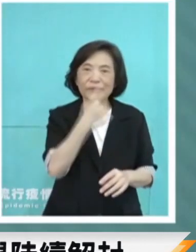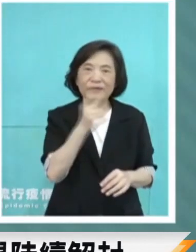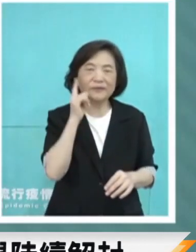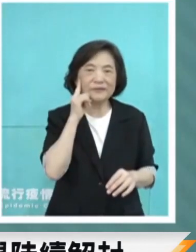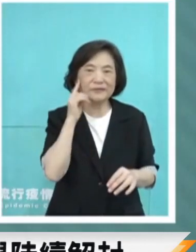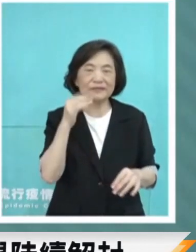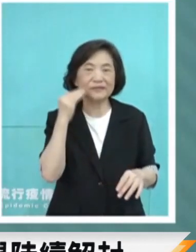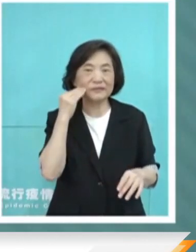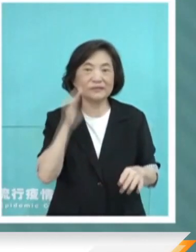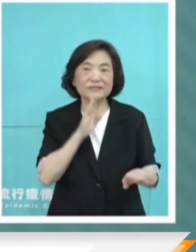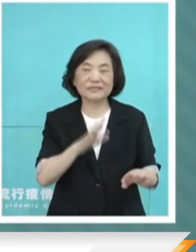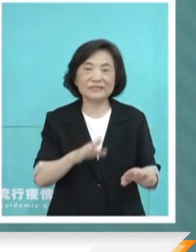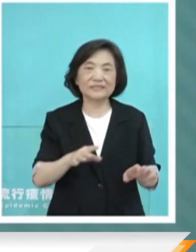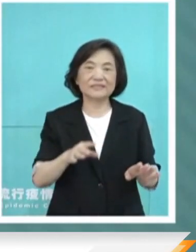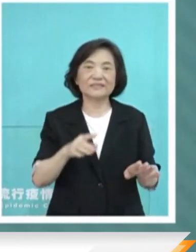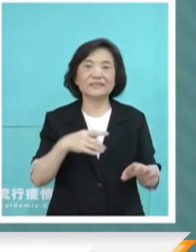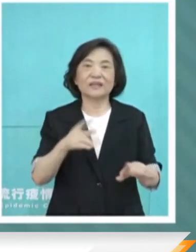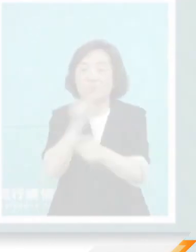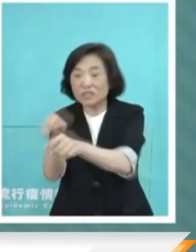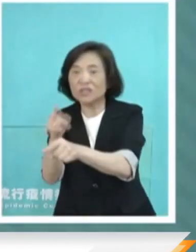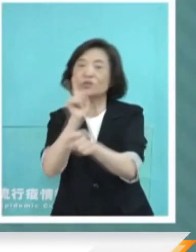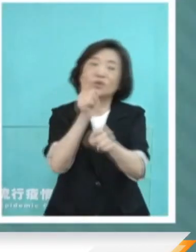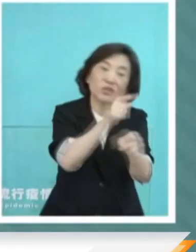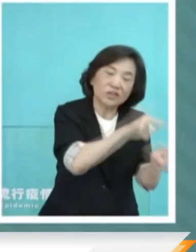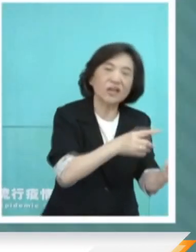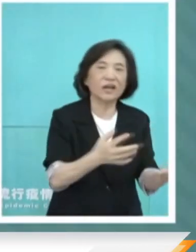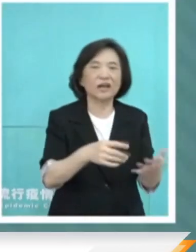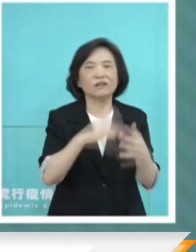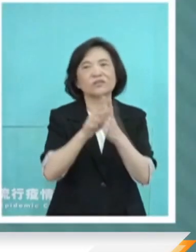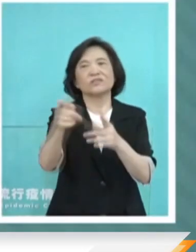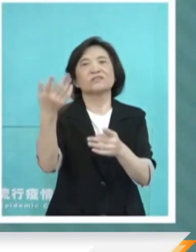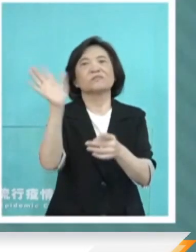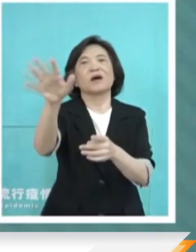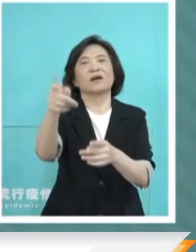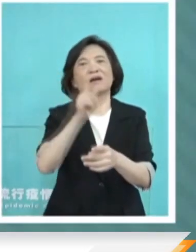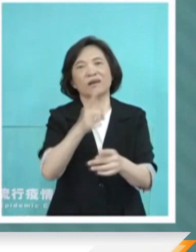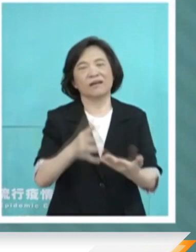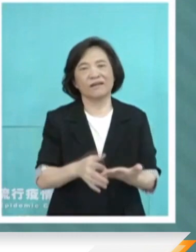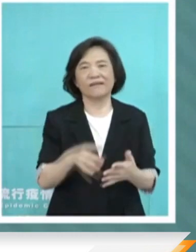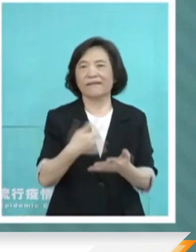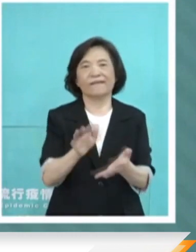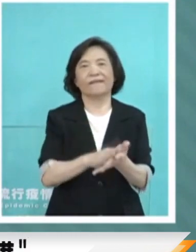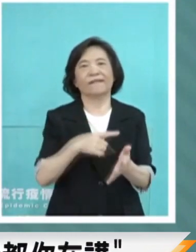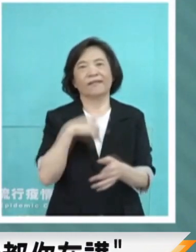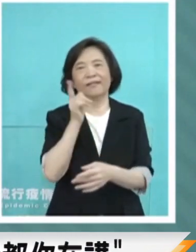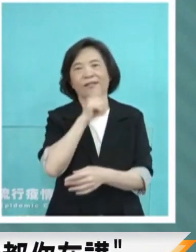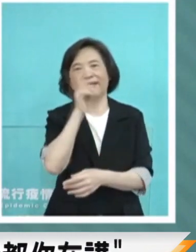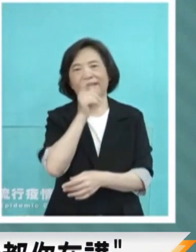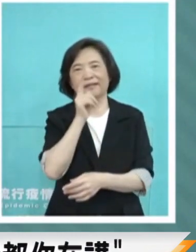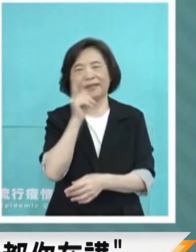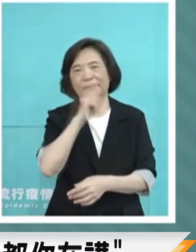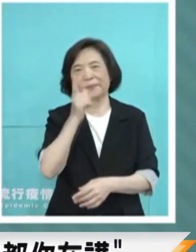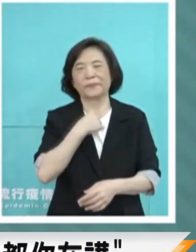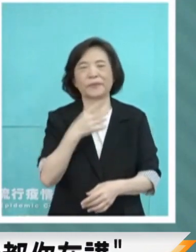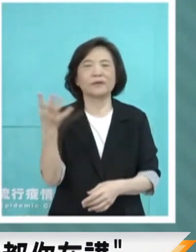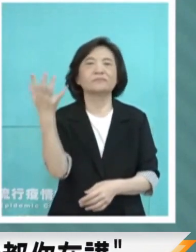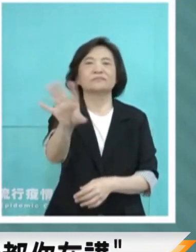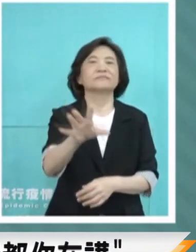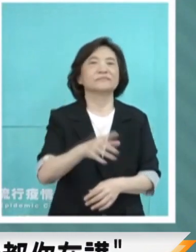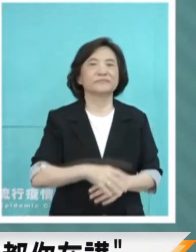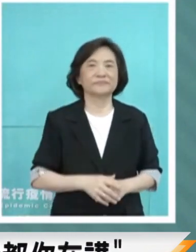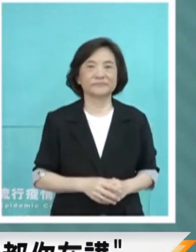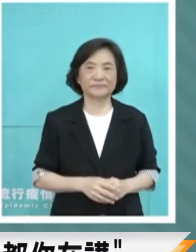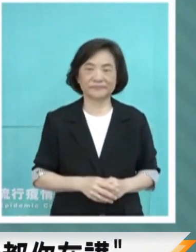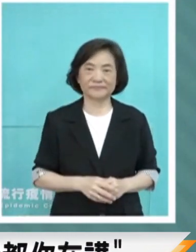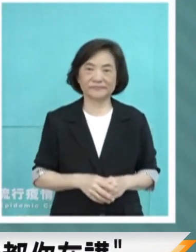心啊，你贵啊，你，妈，话拢你在讲哩，算了，算了，我有时候都懒得回答了。 嘴上说懒得回答，却依旧炮